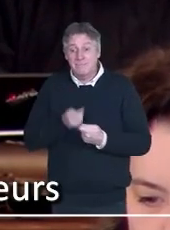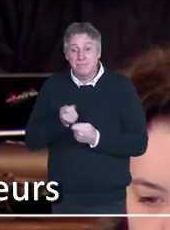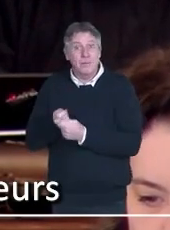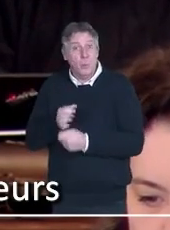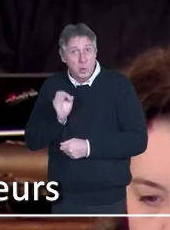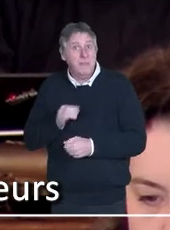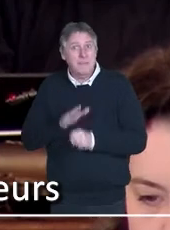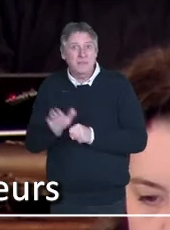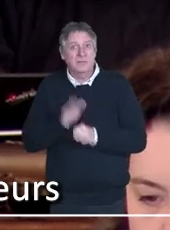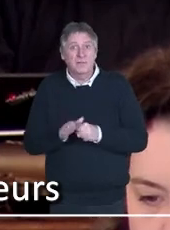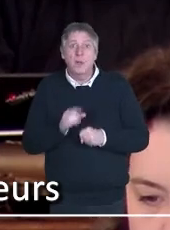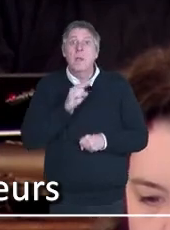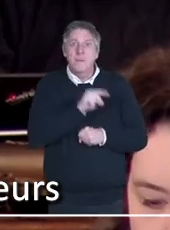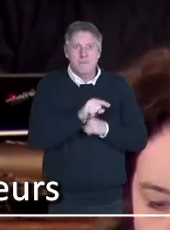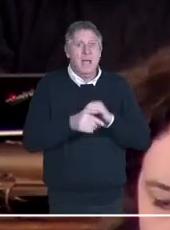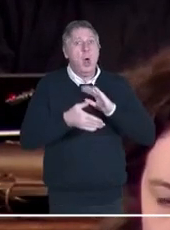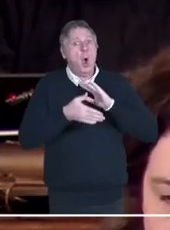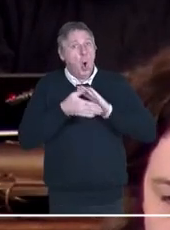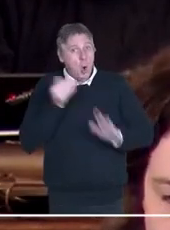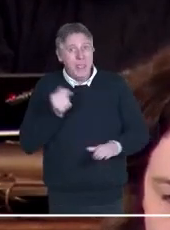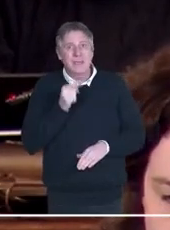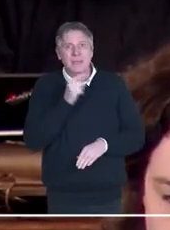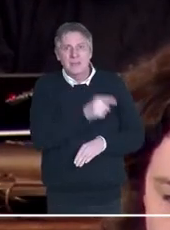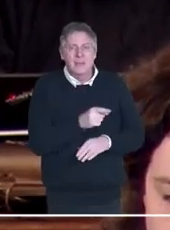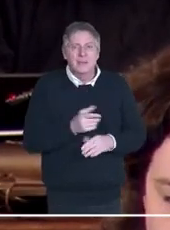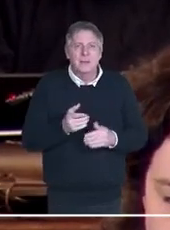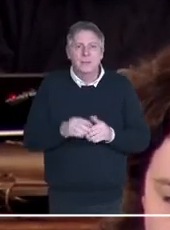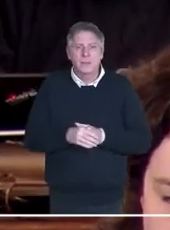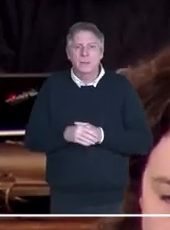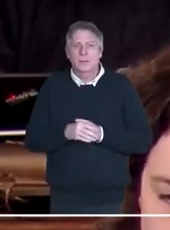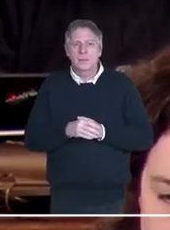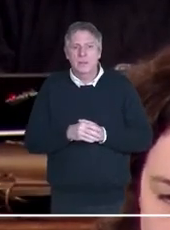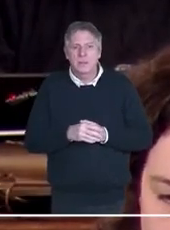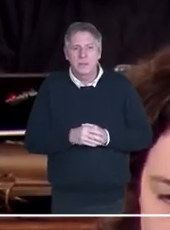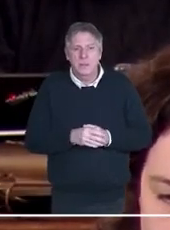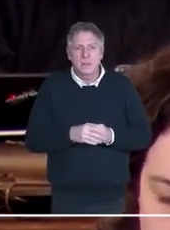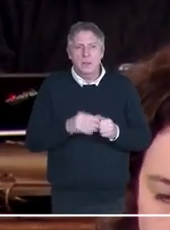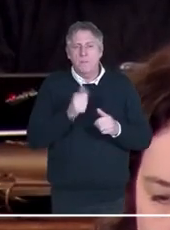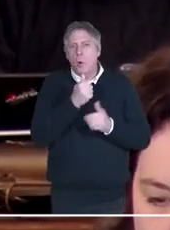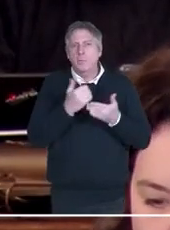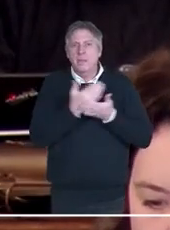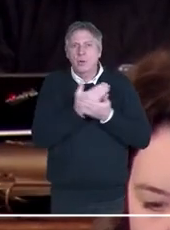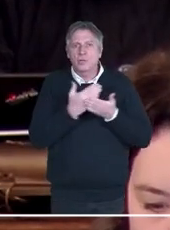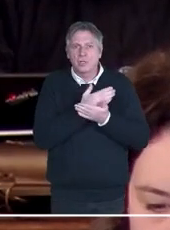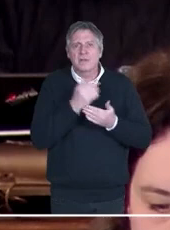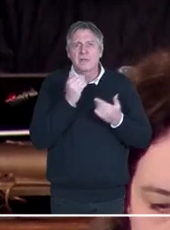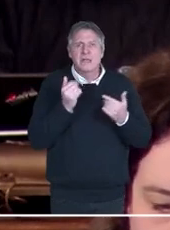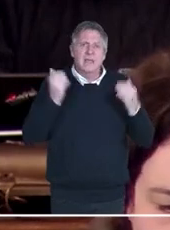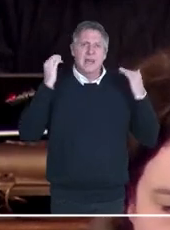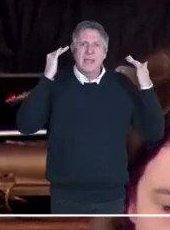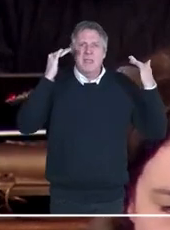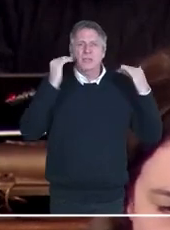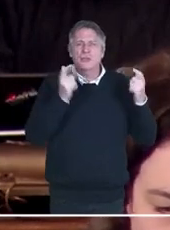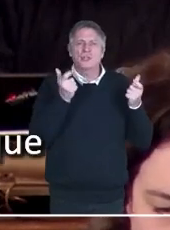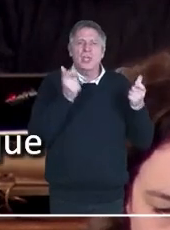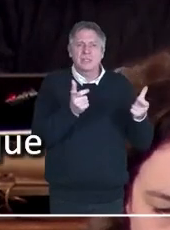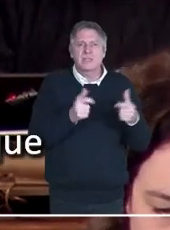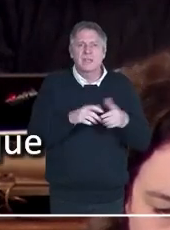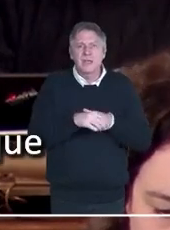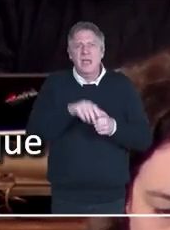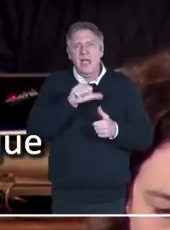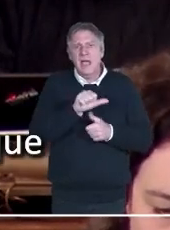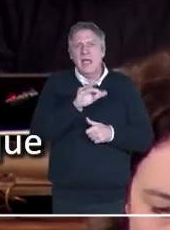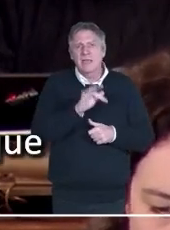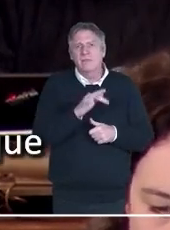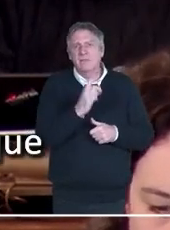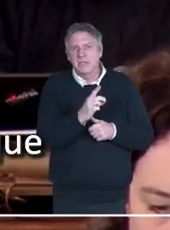c'est pourquoi, à travers le développement de projets démonstrateurs tels que le premier initié par Climate Change avec l'AFD en Guinée, on